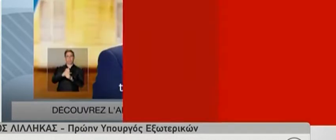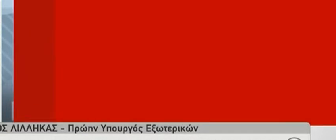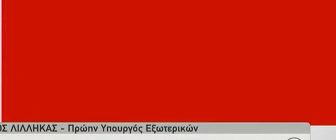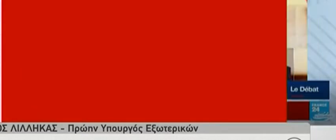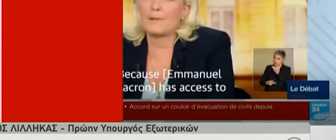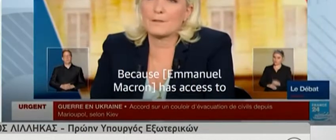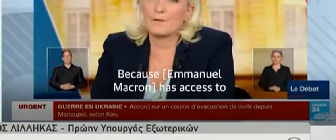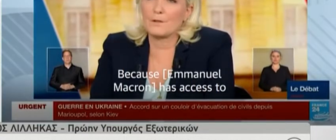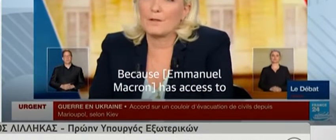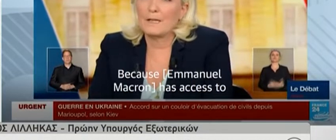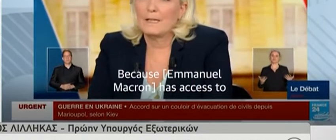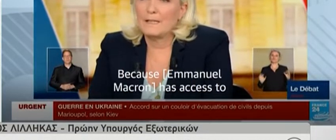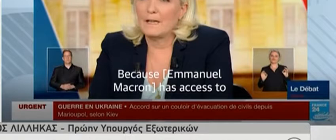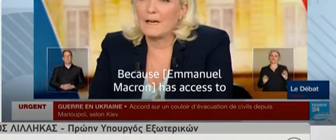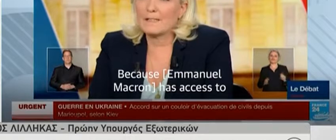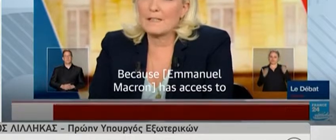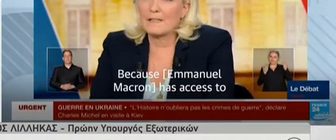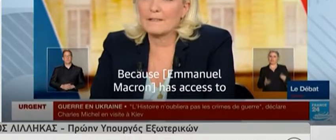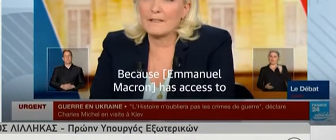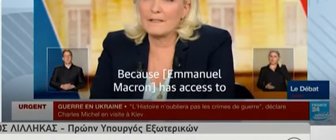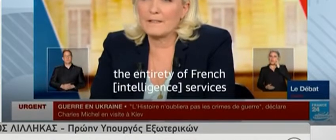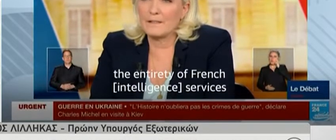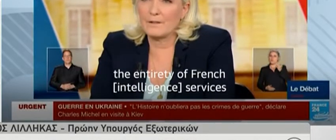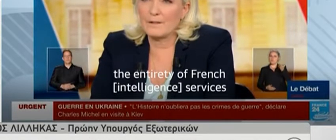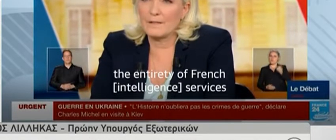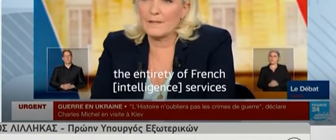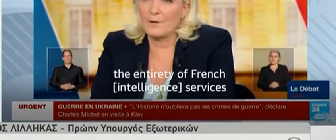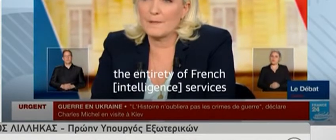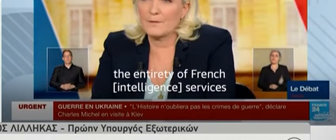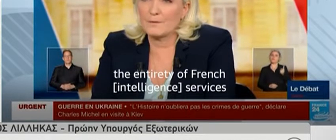προσπάθεια από τον Μακρόν. Γι' αυτό σας έκανε και ιδιαίτερες αναφορές για το περιβάλλον,